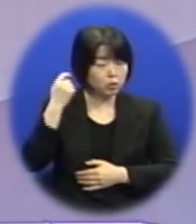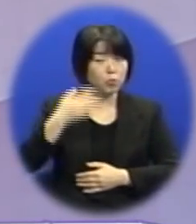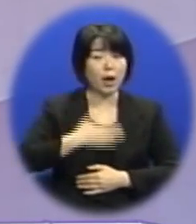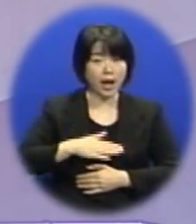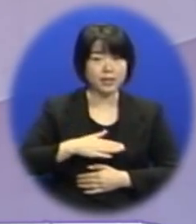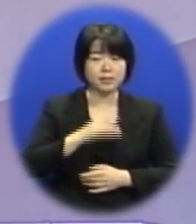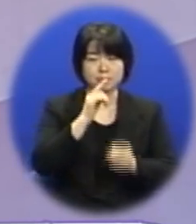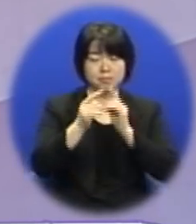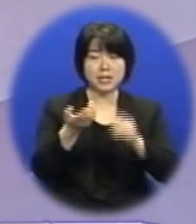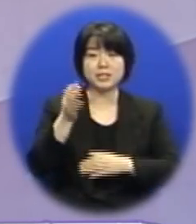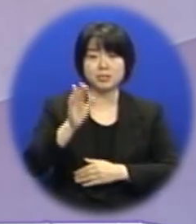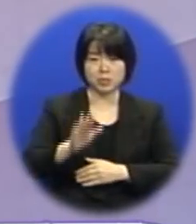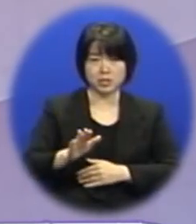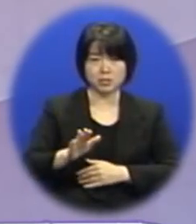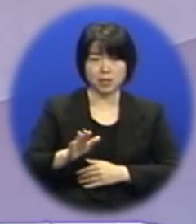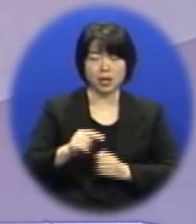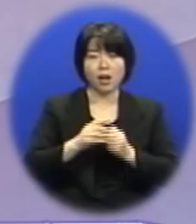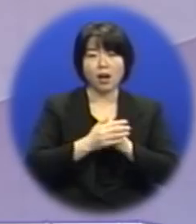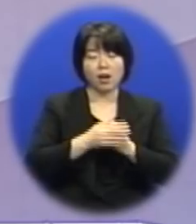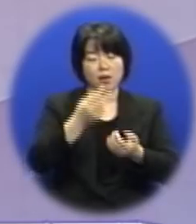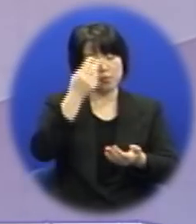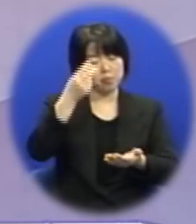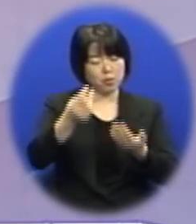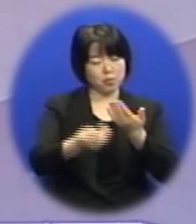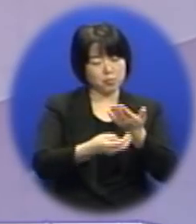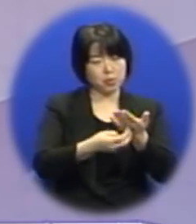그가 병상에서 그 말씀을 읽는데